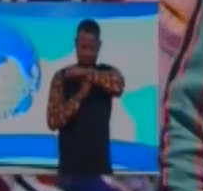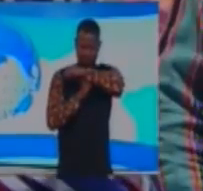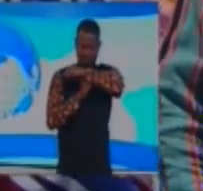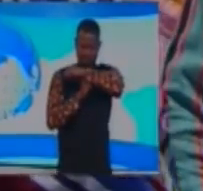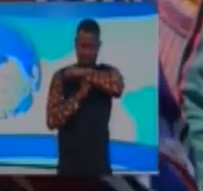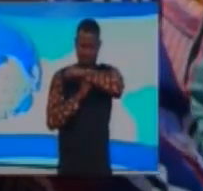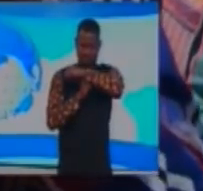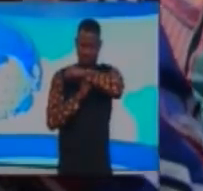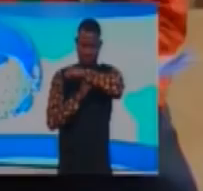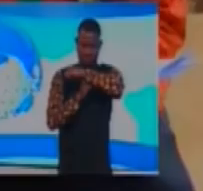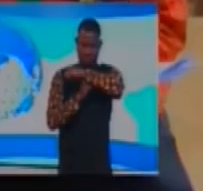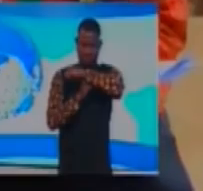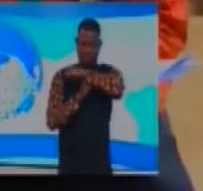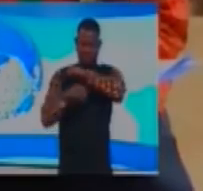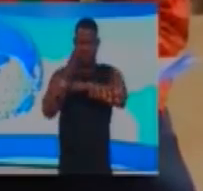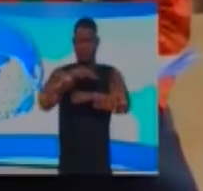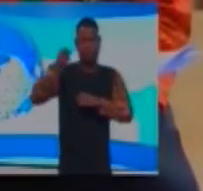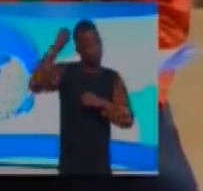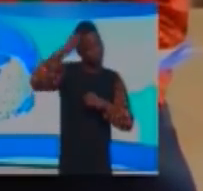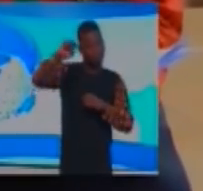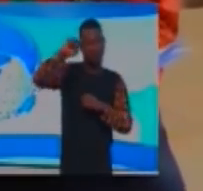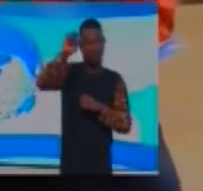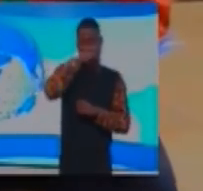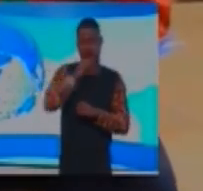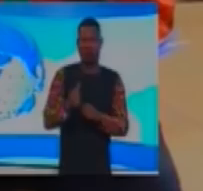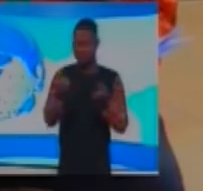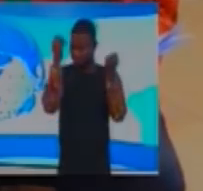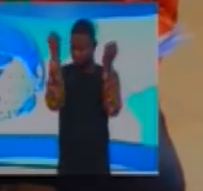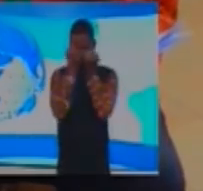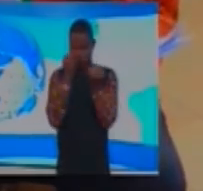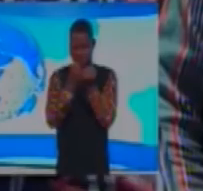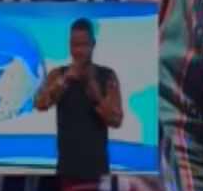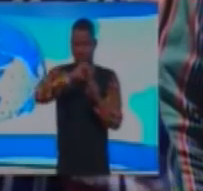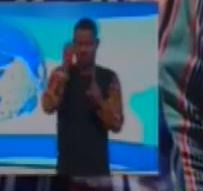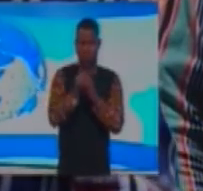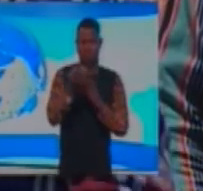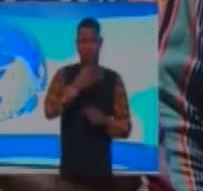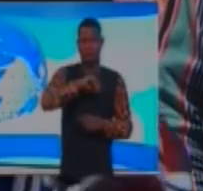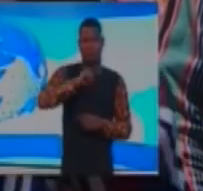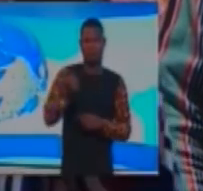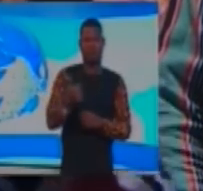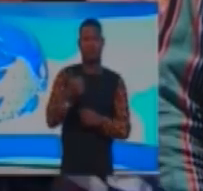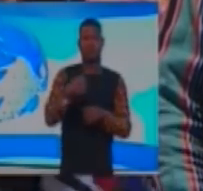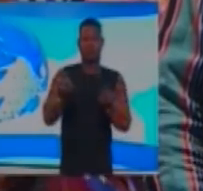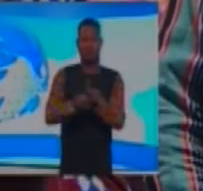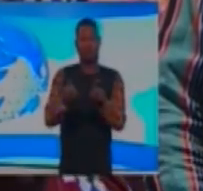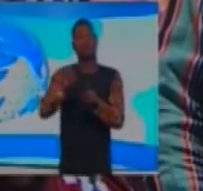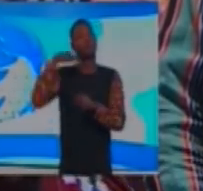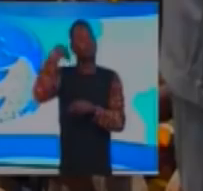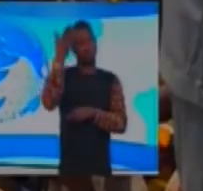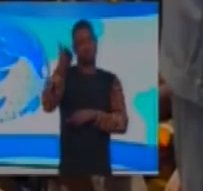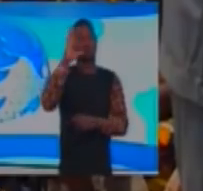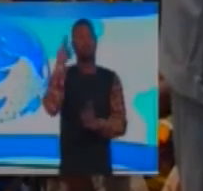termes de grève, de front social et en termes aussi de perspectives à